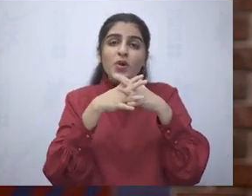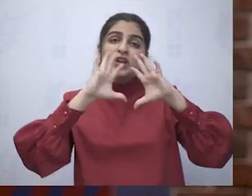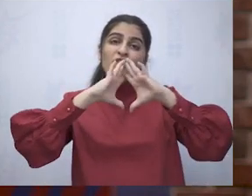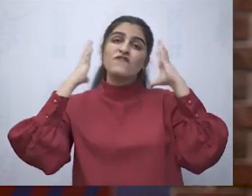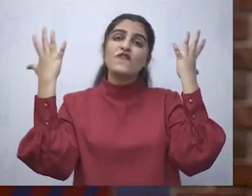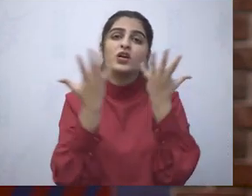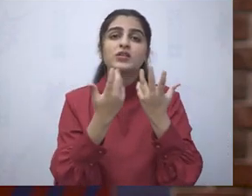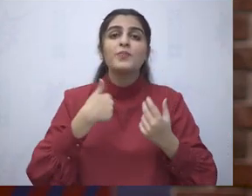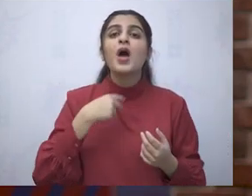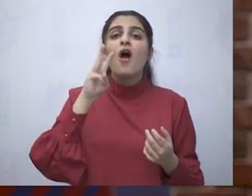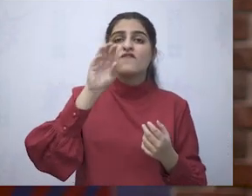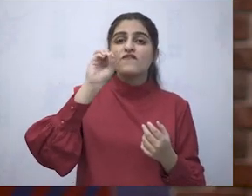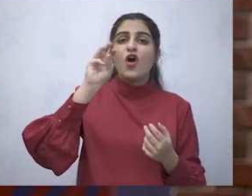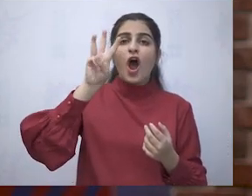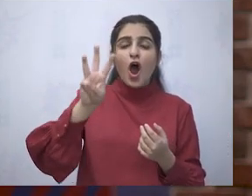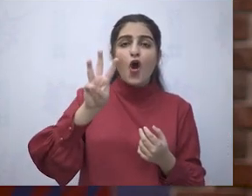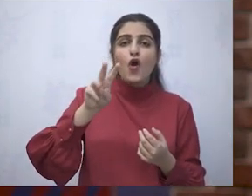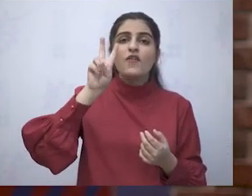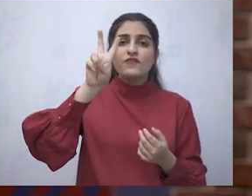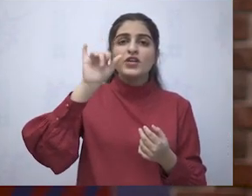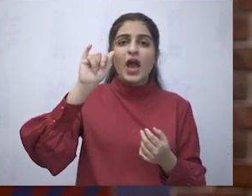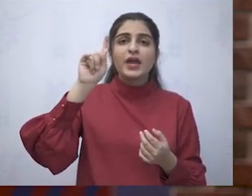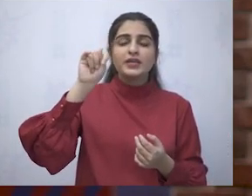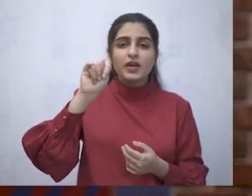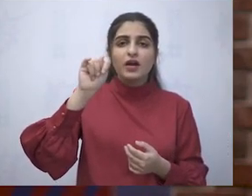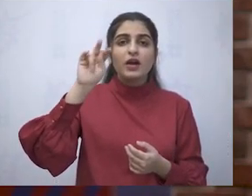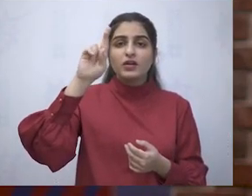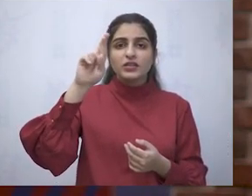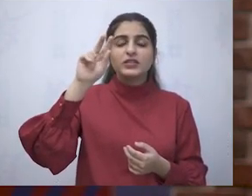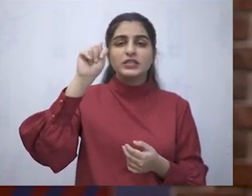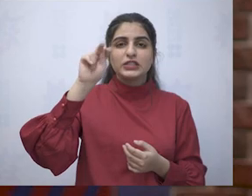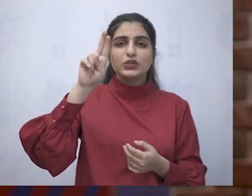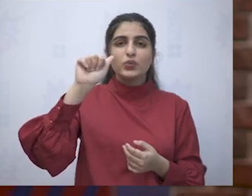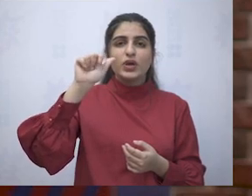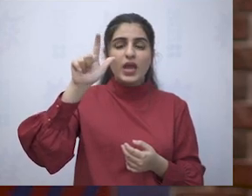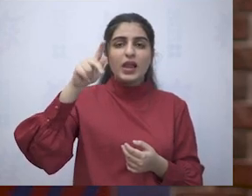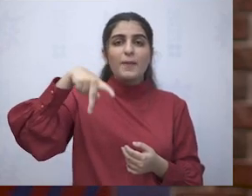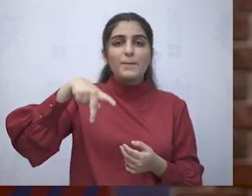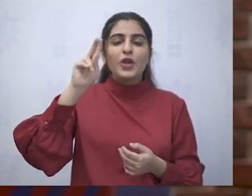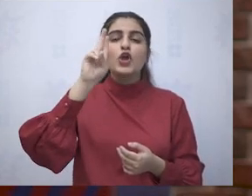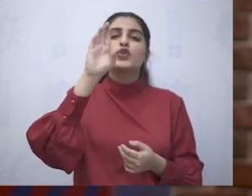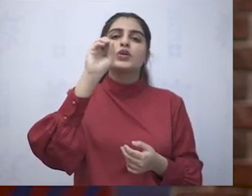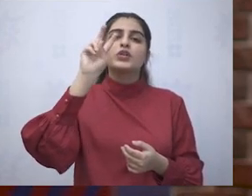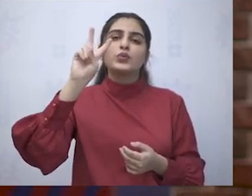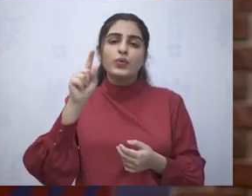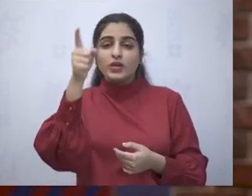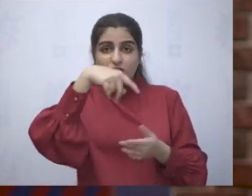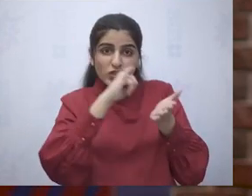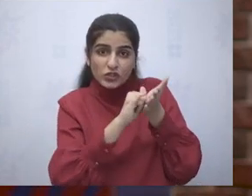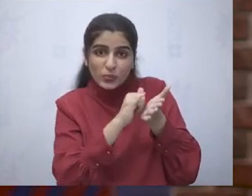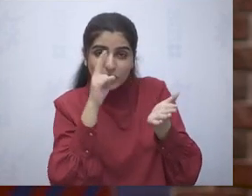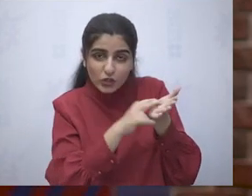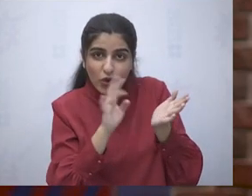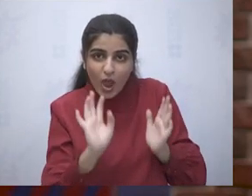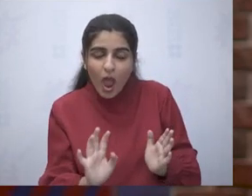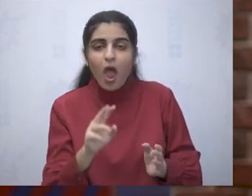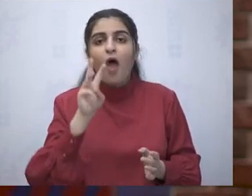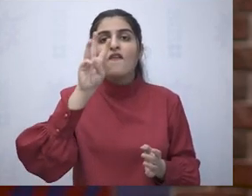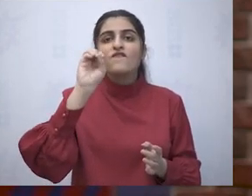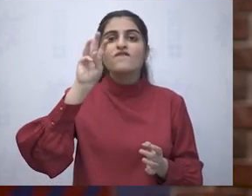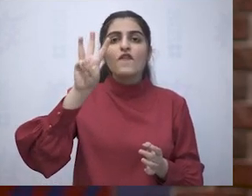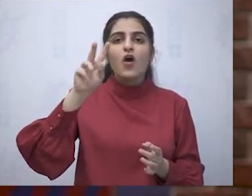Celebrate Women of the World. We are WOW Virtual Pakistan 2021. If you are watching us on